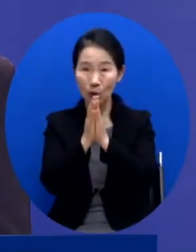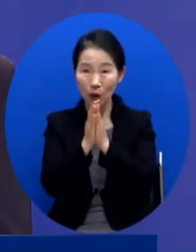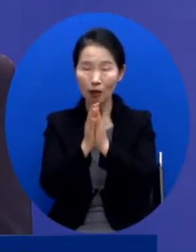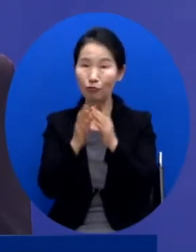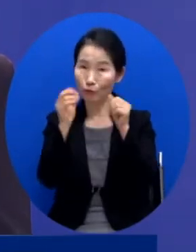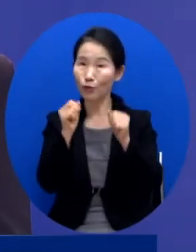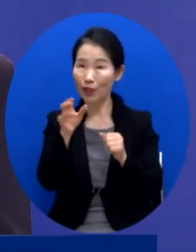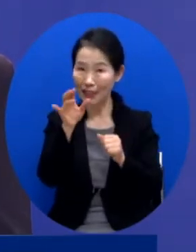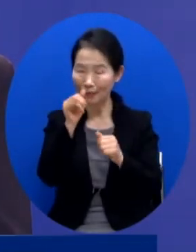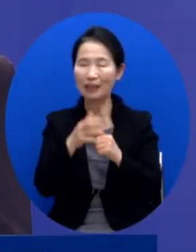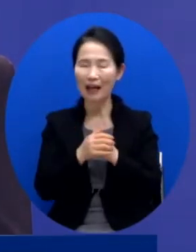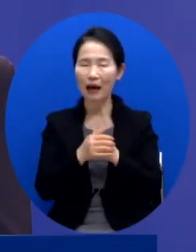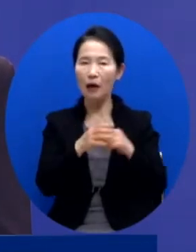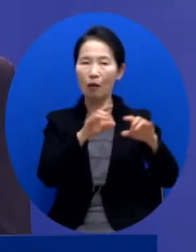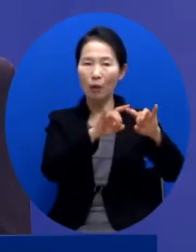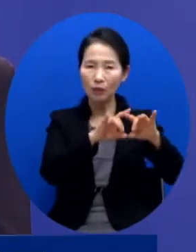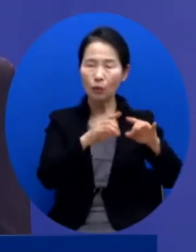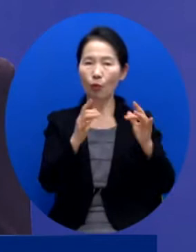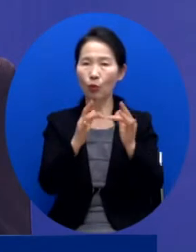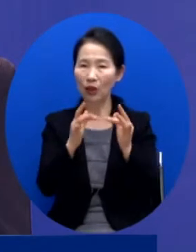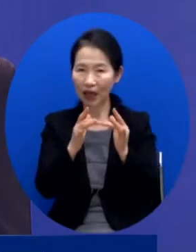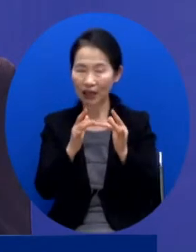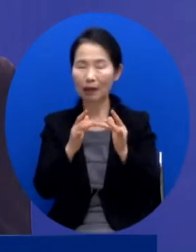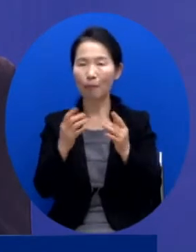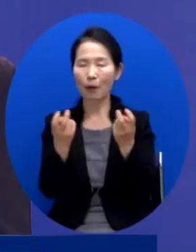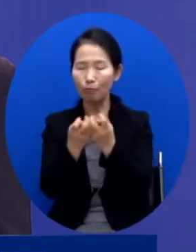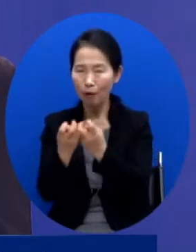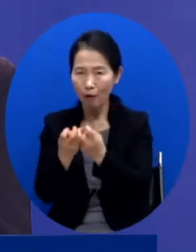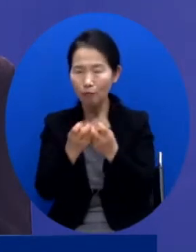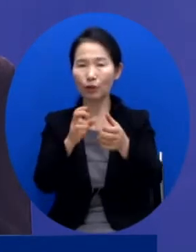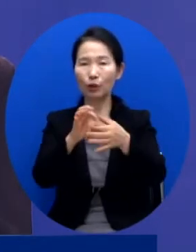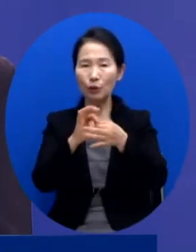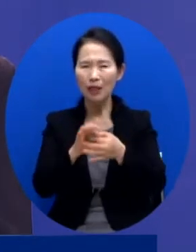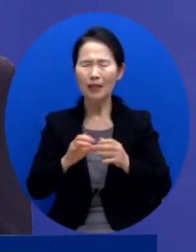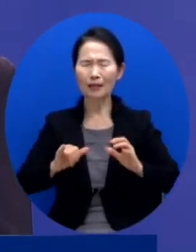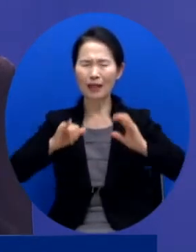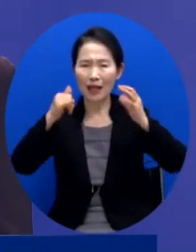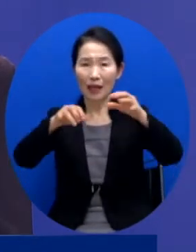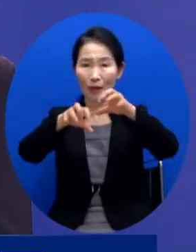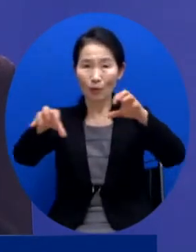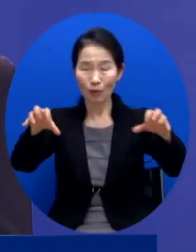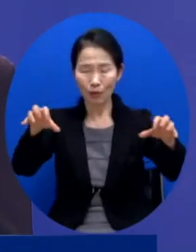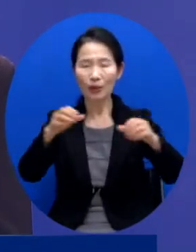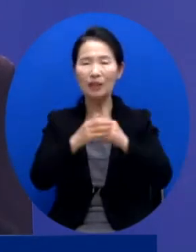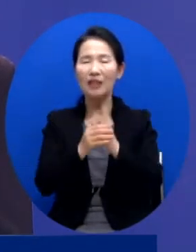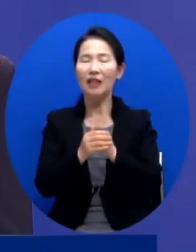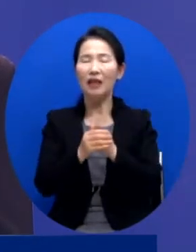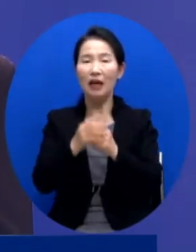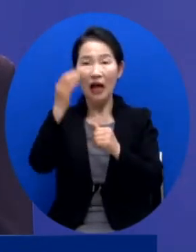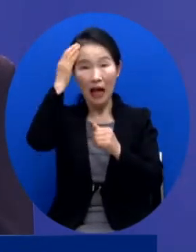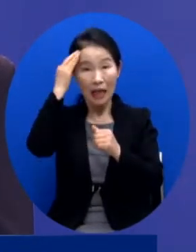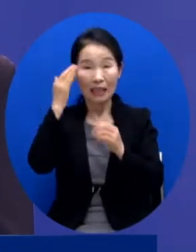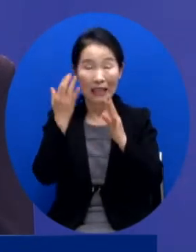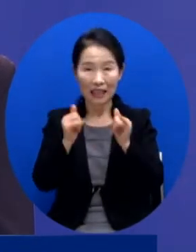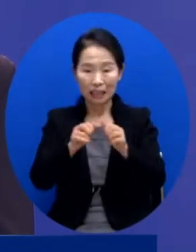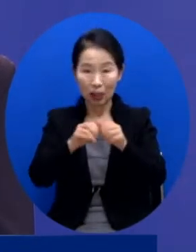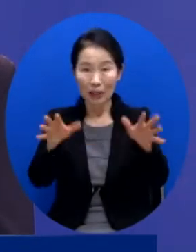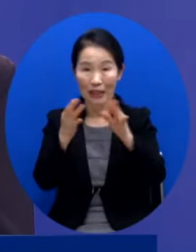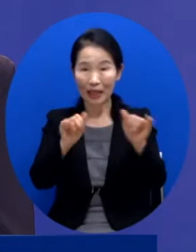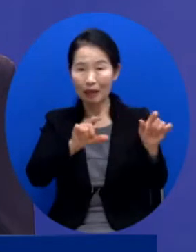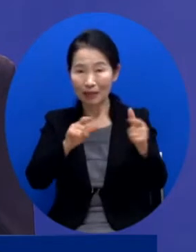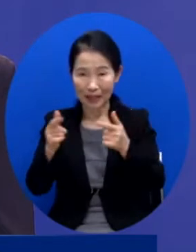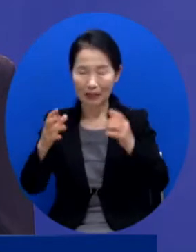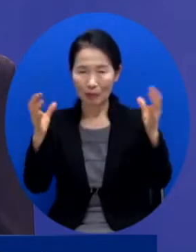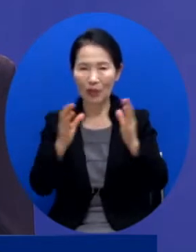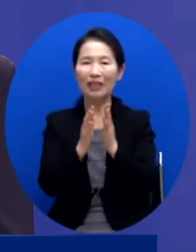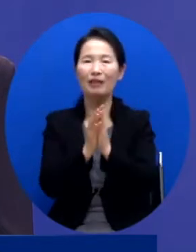있습니다 방송과 온라인 매체를 통해 세계의 각국에 한인 디아스포라 들도 동참하면서 기도의 연합을 이루어 가고 있습니다